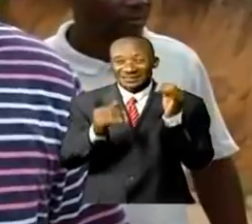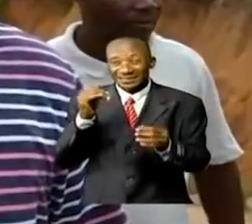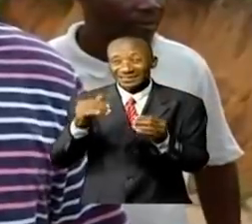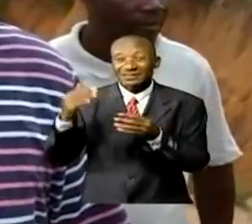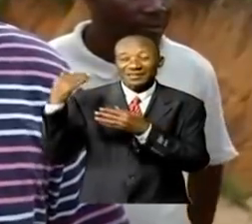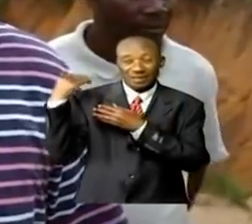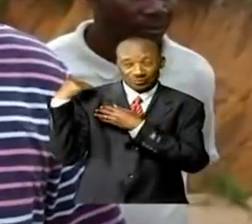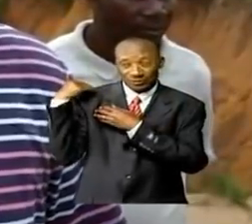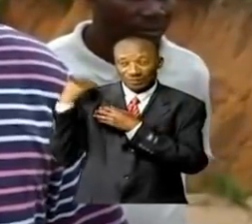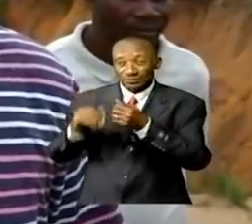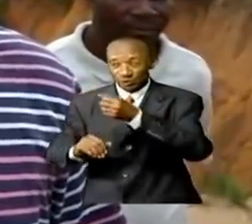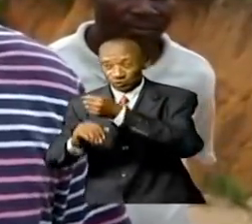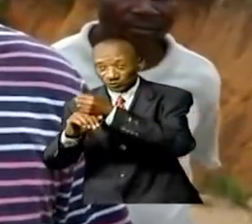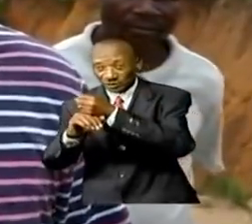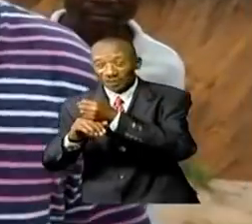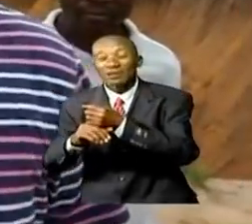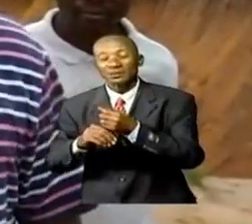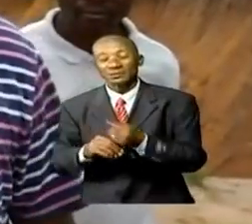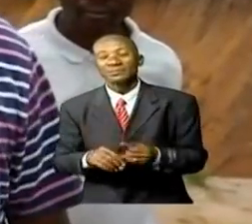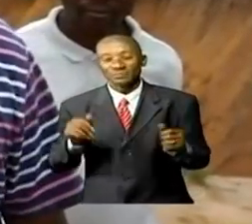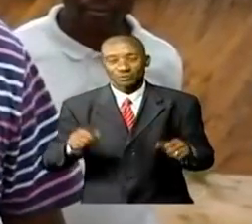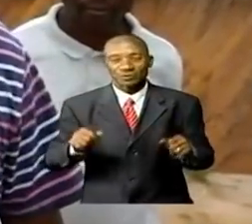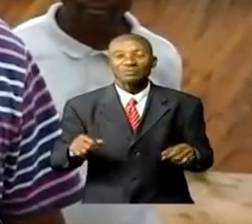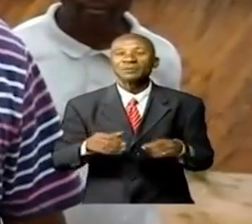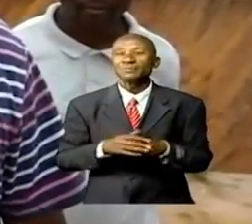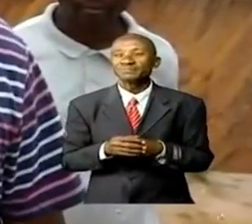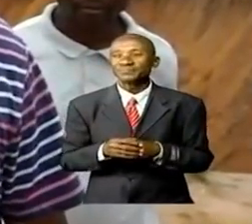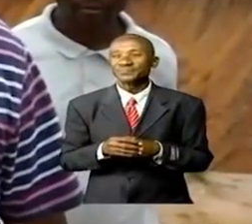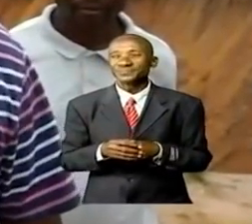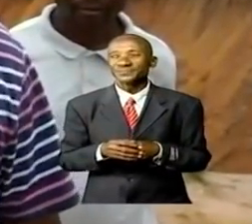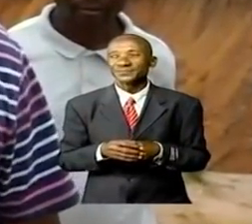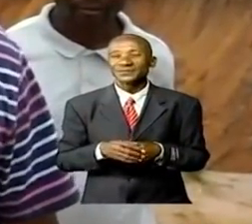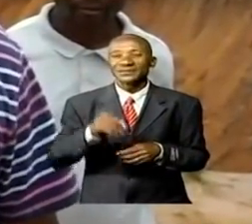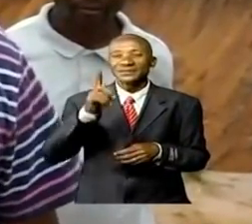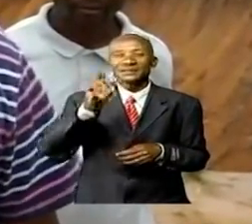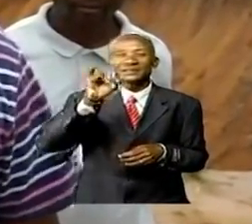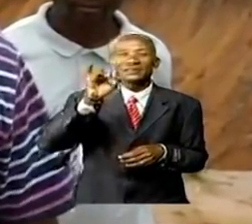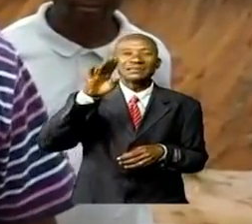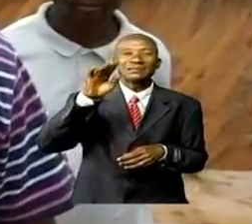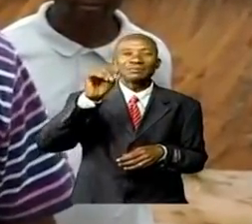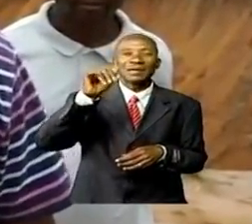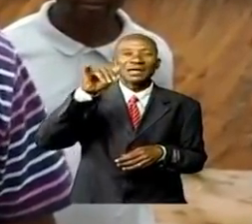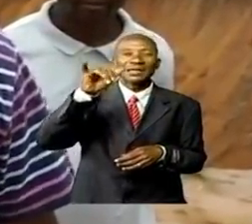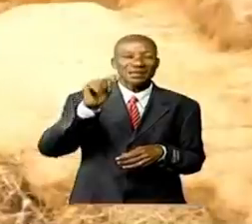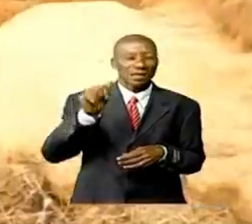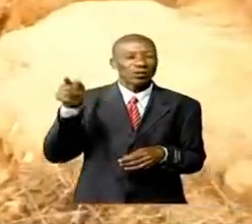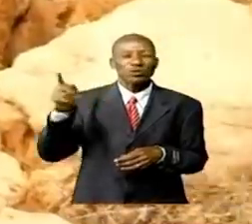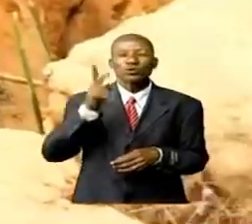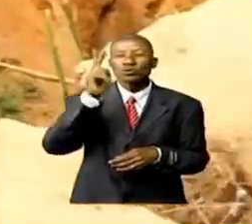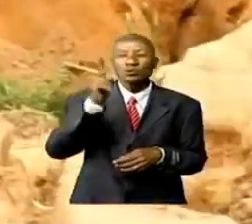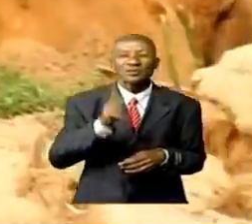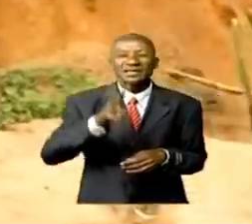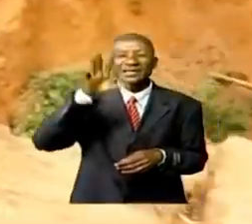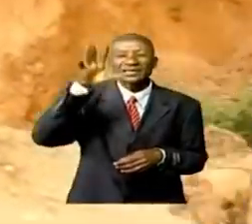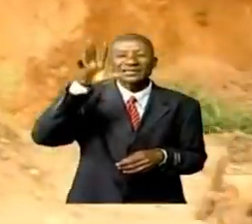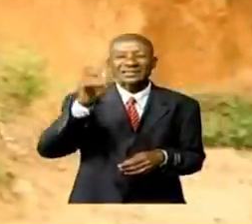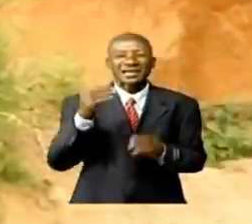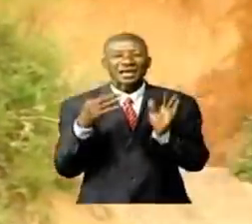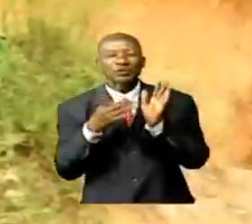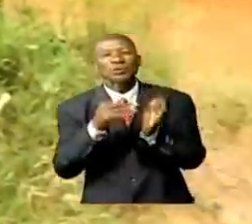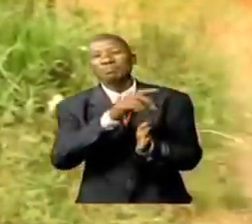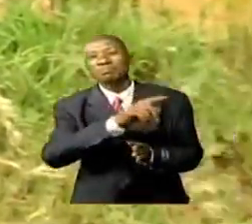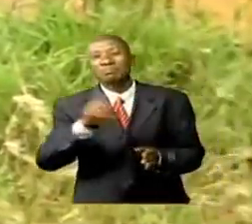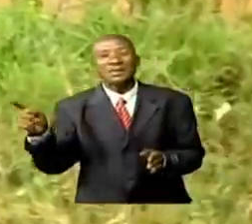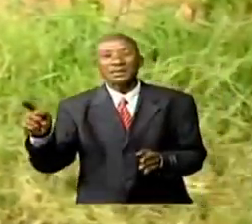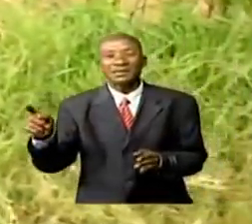de la République qui nous suit maintenant, Dibalwe, une grande commune de 256 000 habitants. Nous sommes en train de dire au revoir